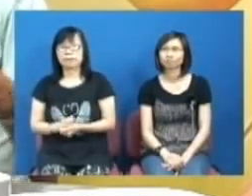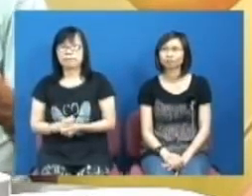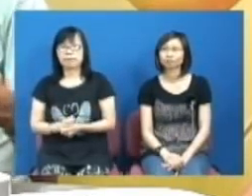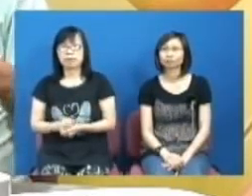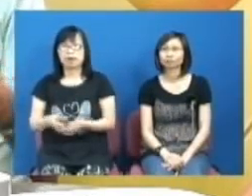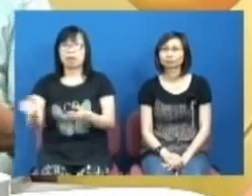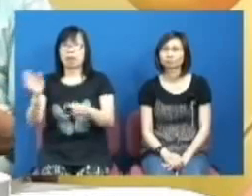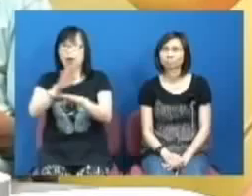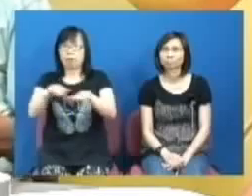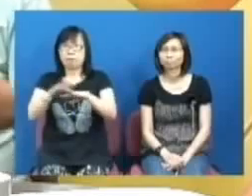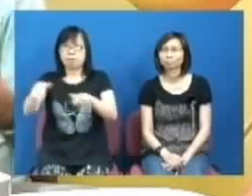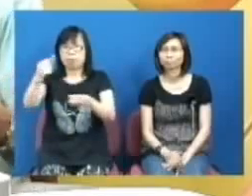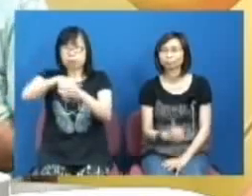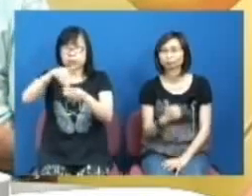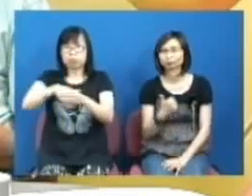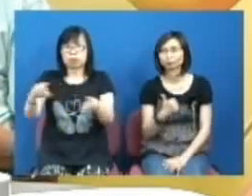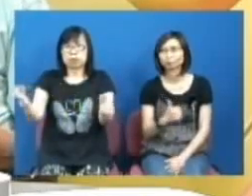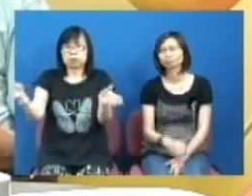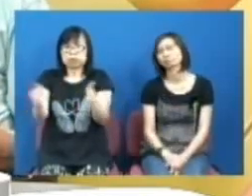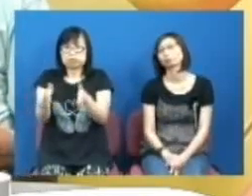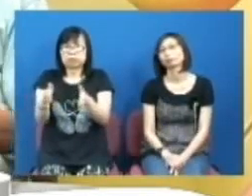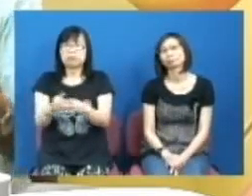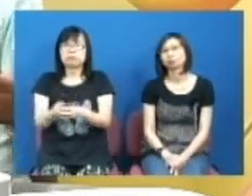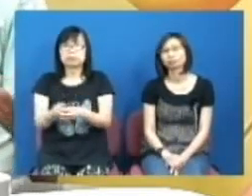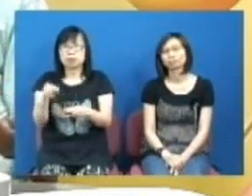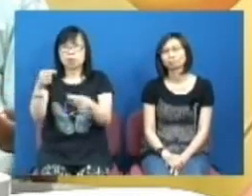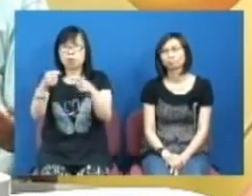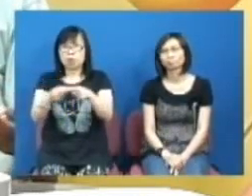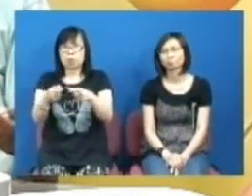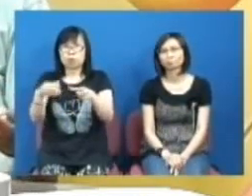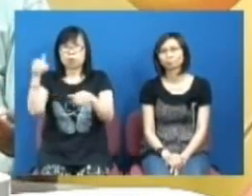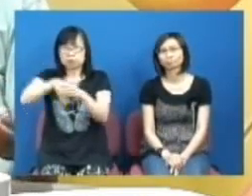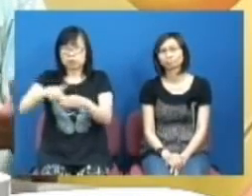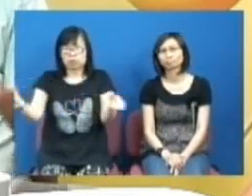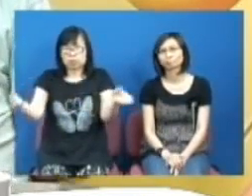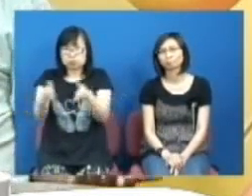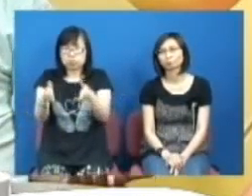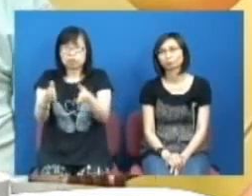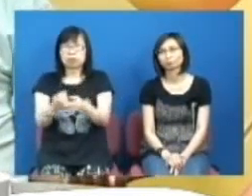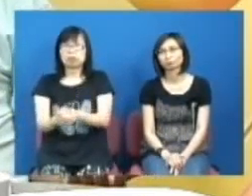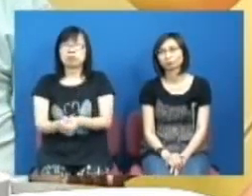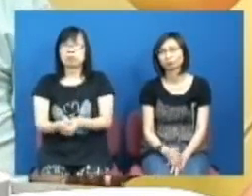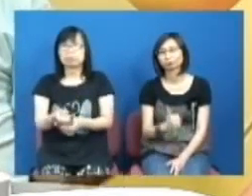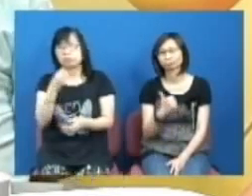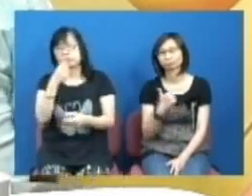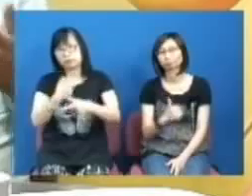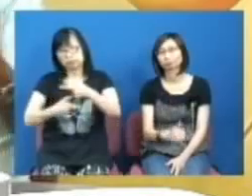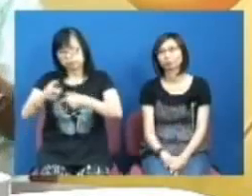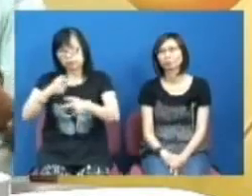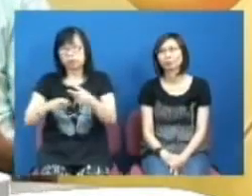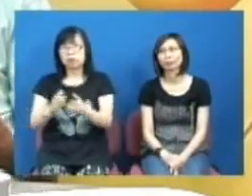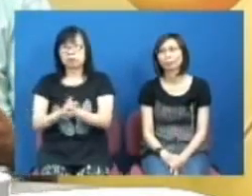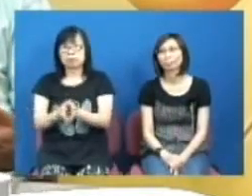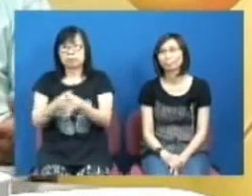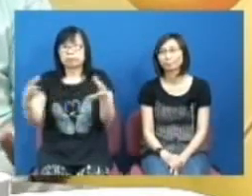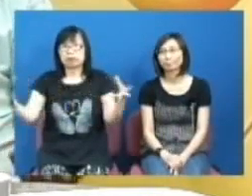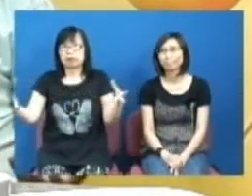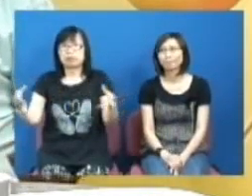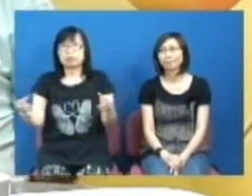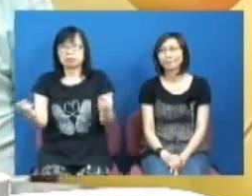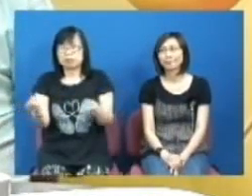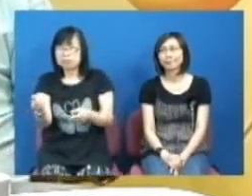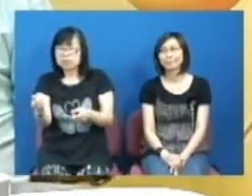普選又縮了，公投又縮了，那在社會經濟的政策一自不然要縮的了，因為這麼大的東西都不鬥了，難道